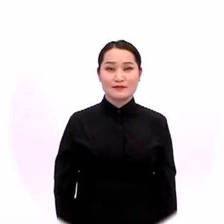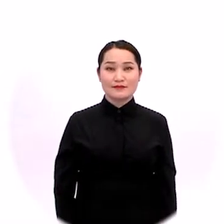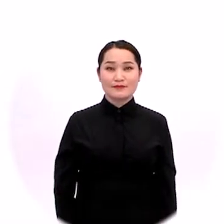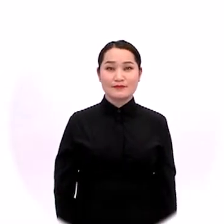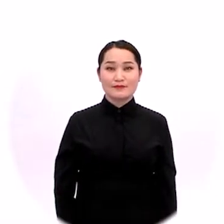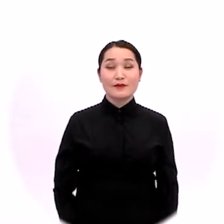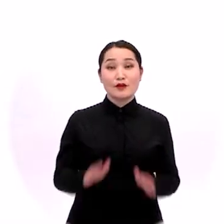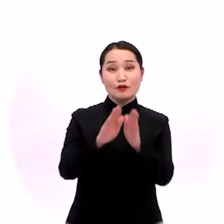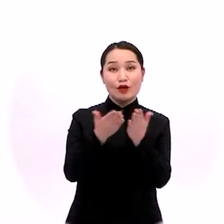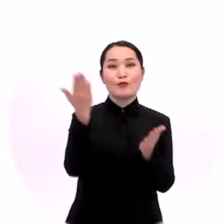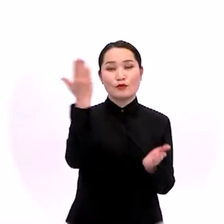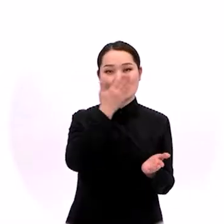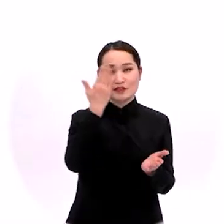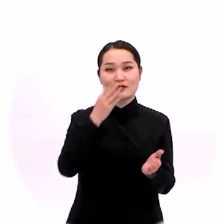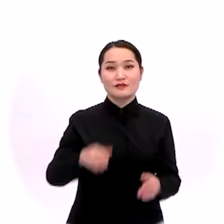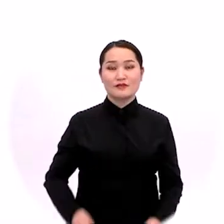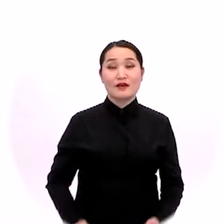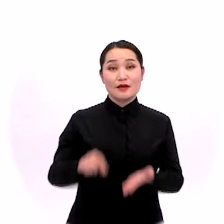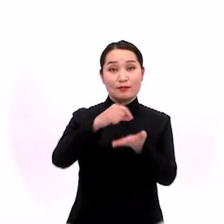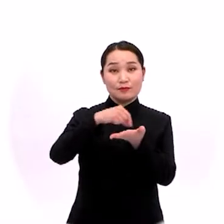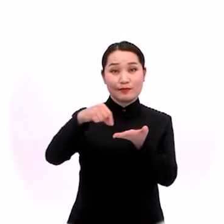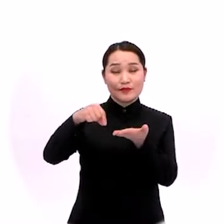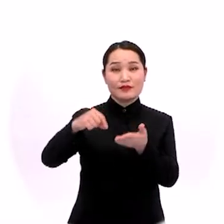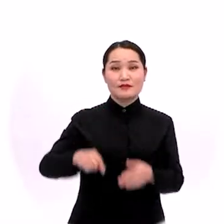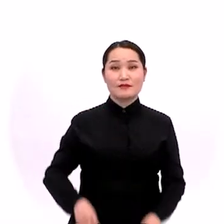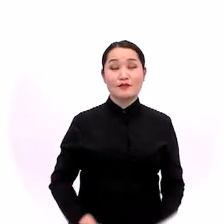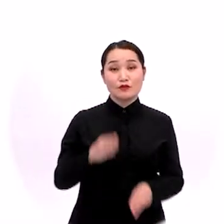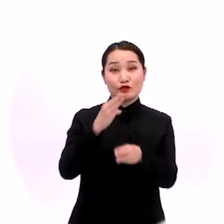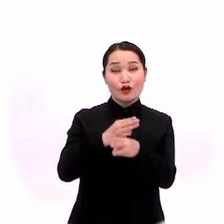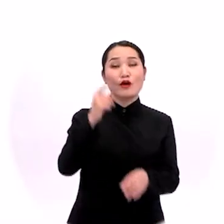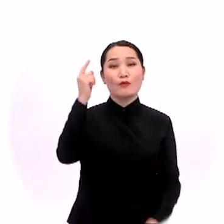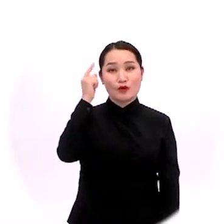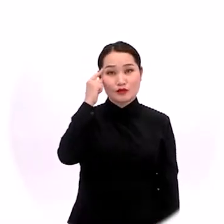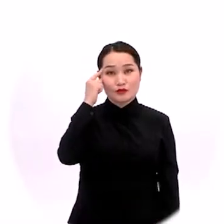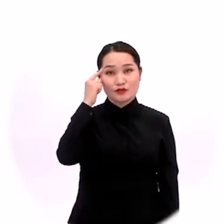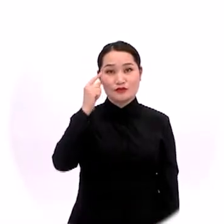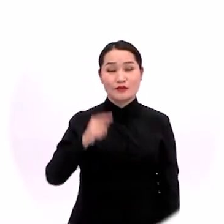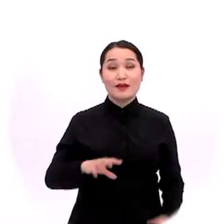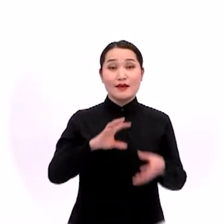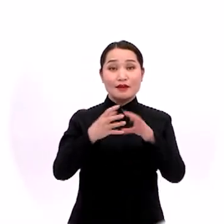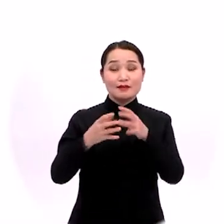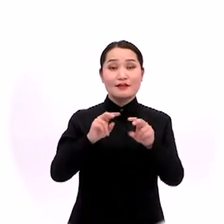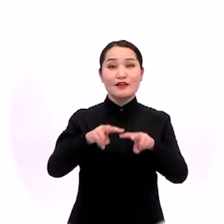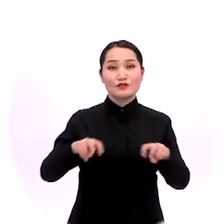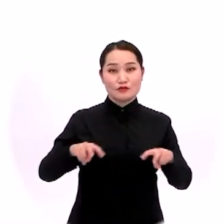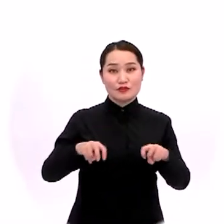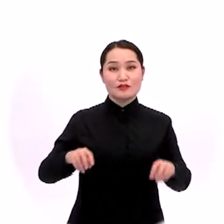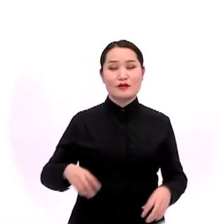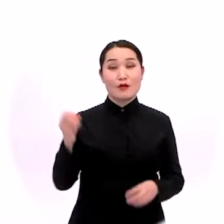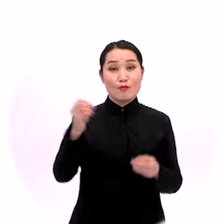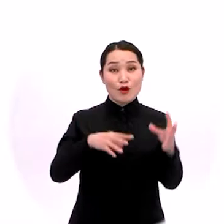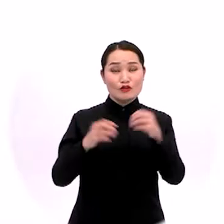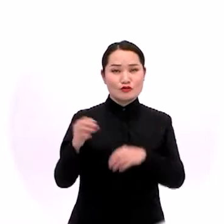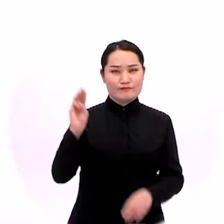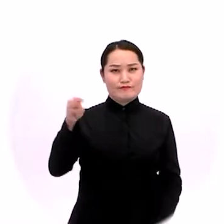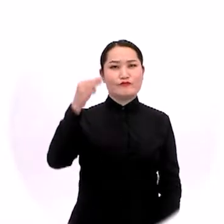Тэд ном уншиж, бичиж, тоо бодож, эх дэлхийгээ судалж,